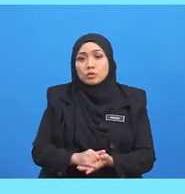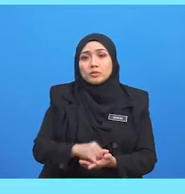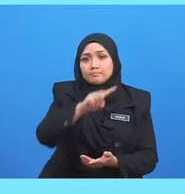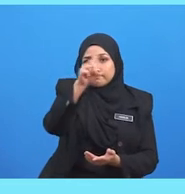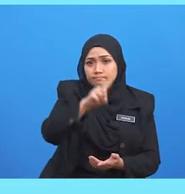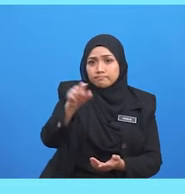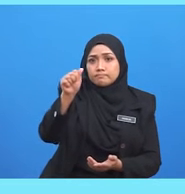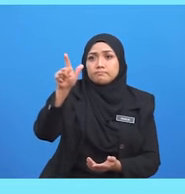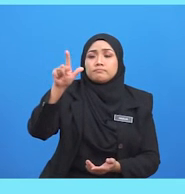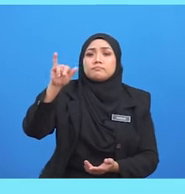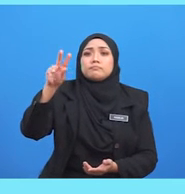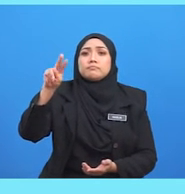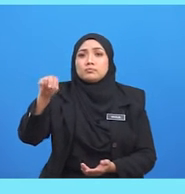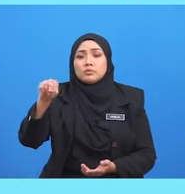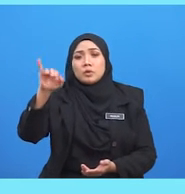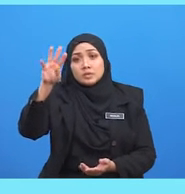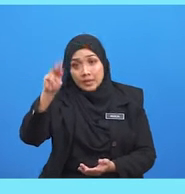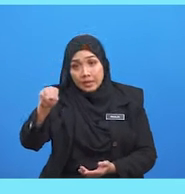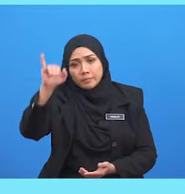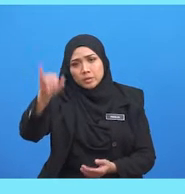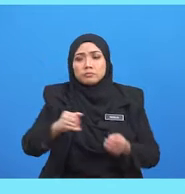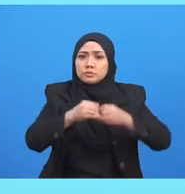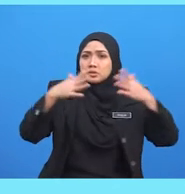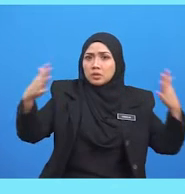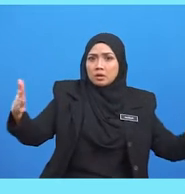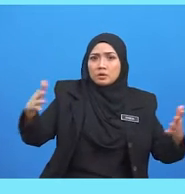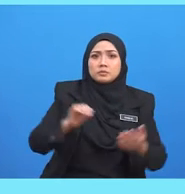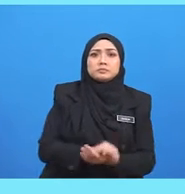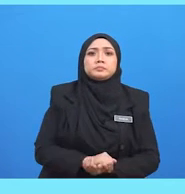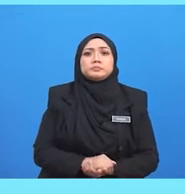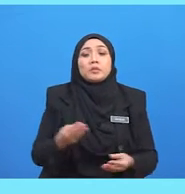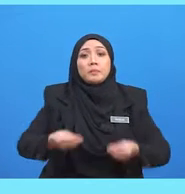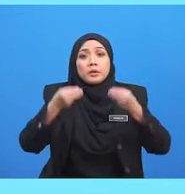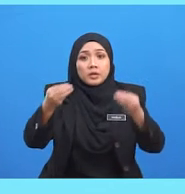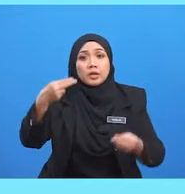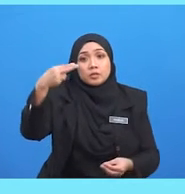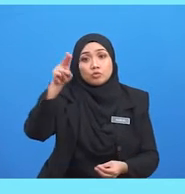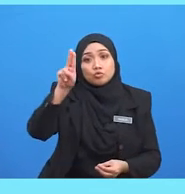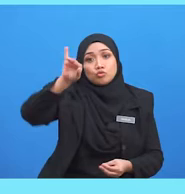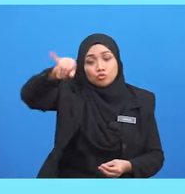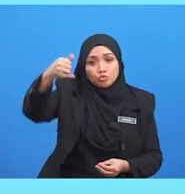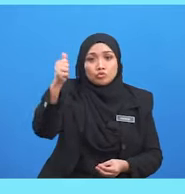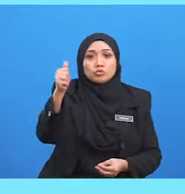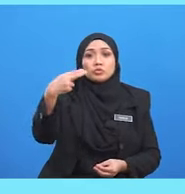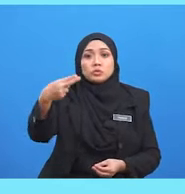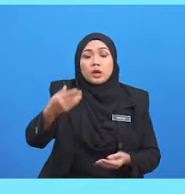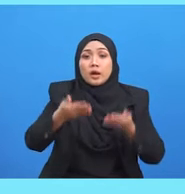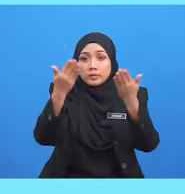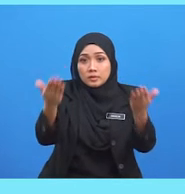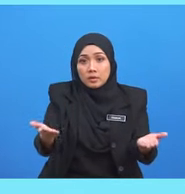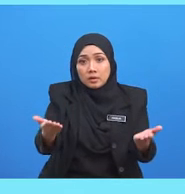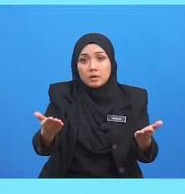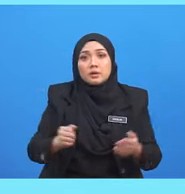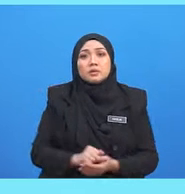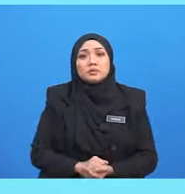besar. Berdasarkan maksud ayat di atas, berikan hujah anda. Mengapakah